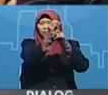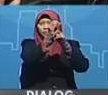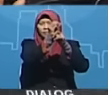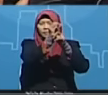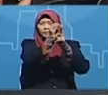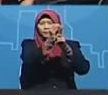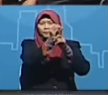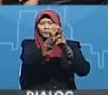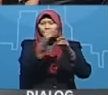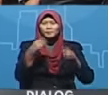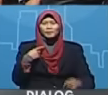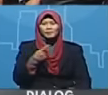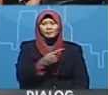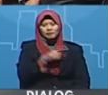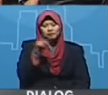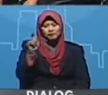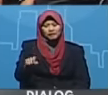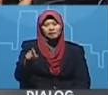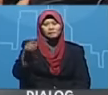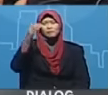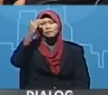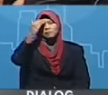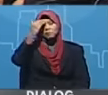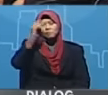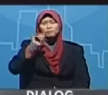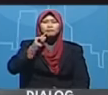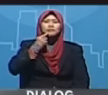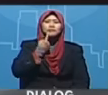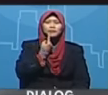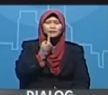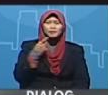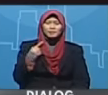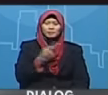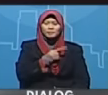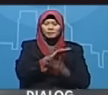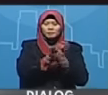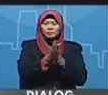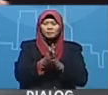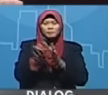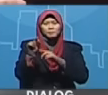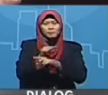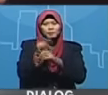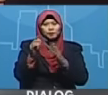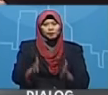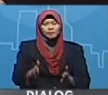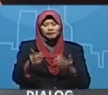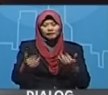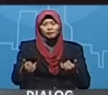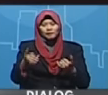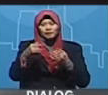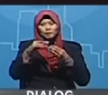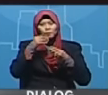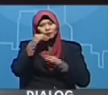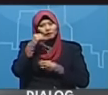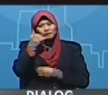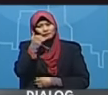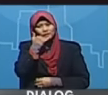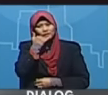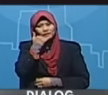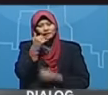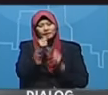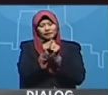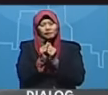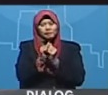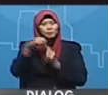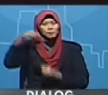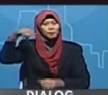antara indikator-indikator yang perlu diambil serius oleh kita sebagai pengguna. Dan di talian juga pada ketika ini, Encik Alan, bersama kita